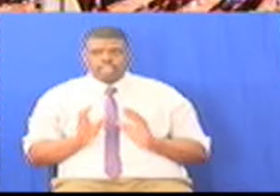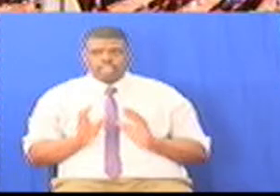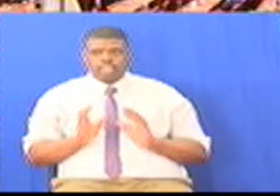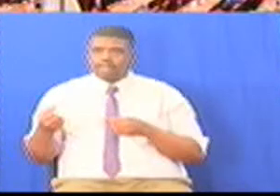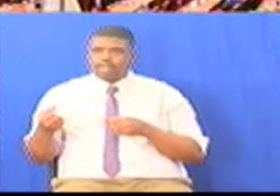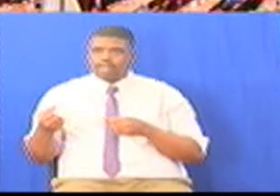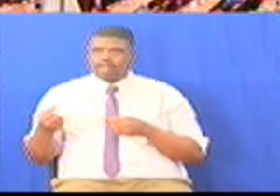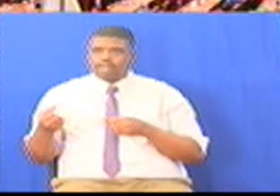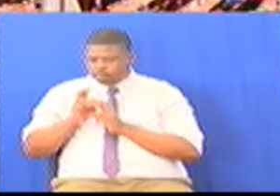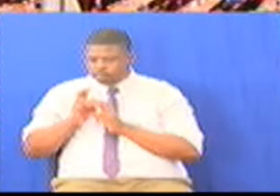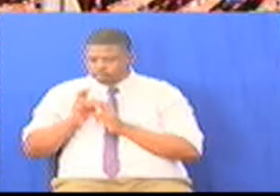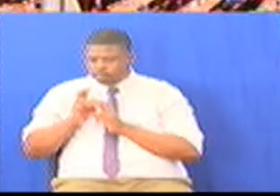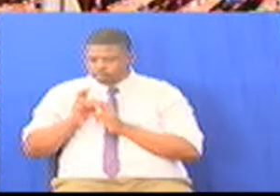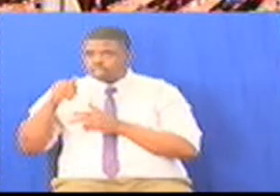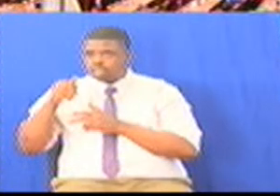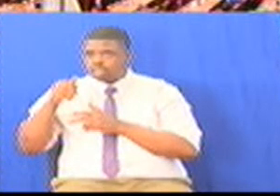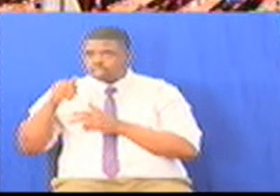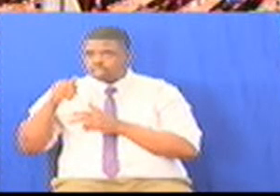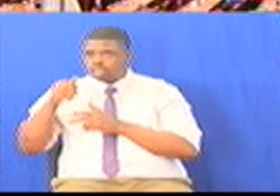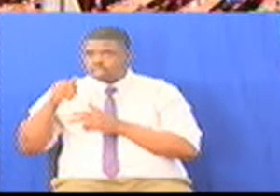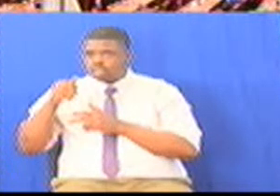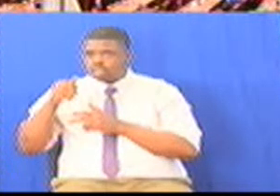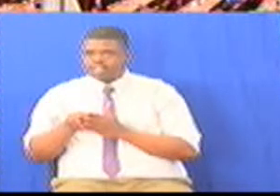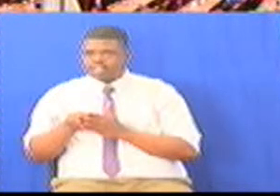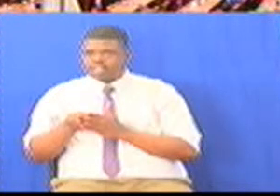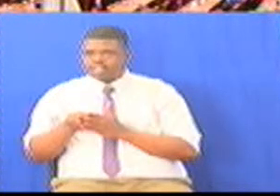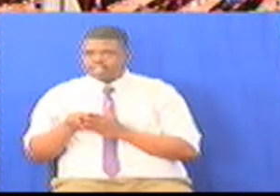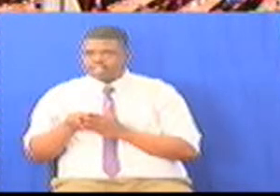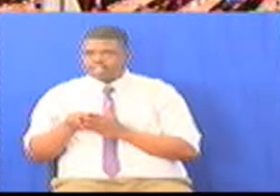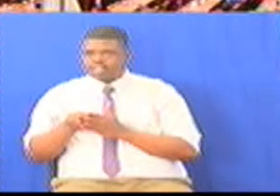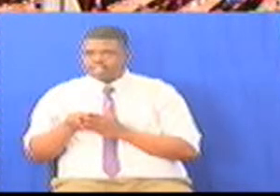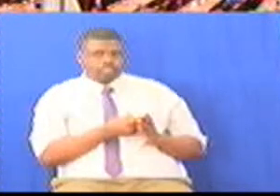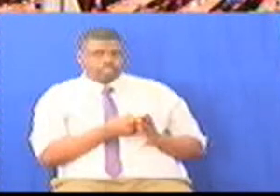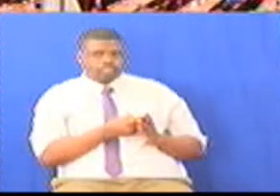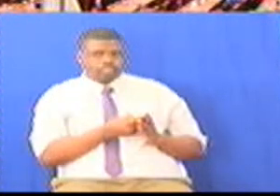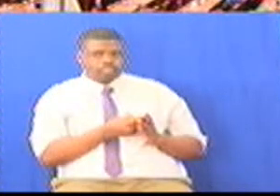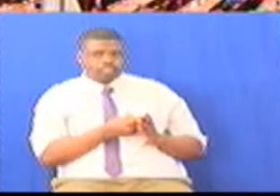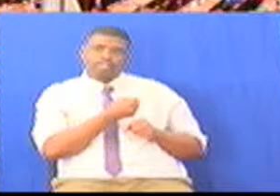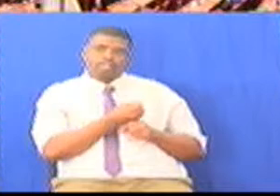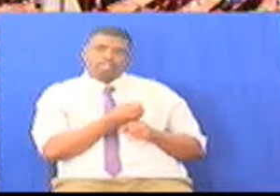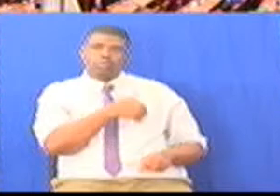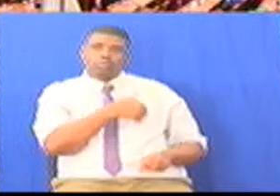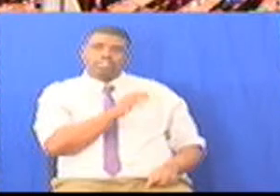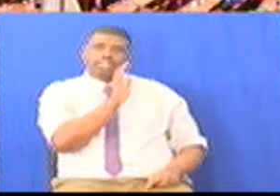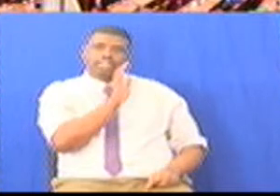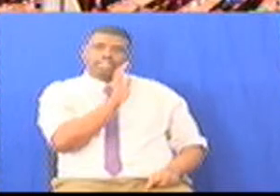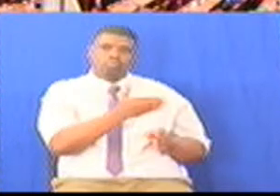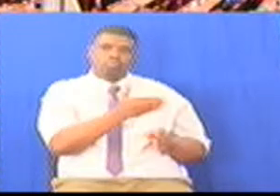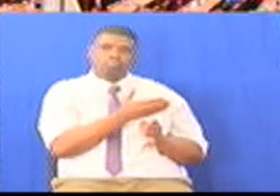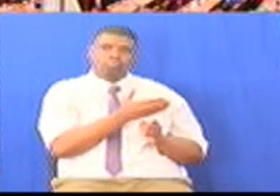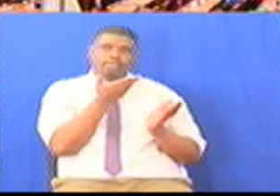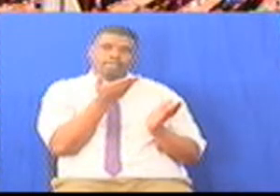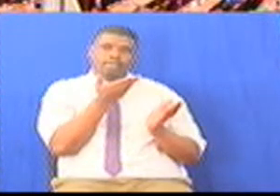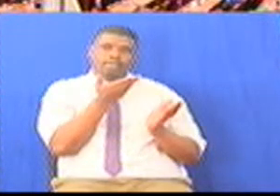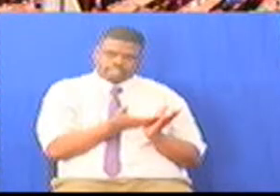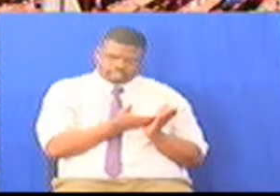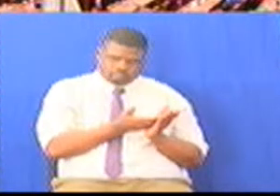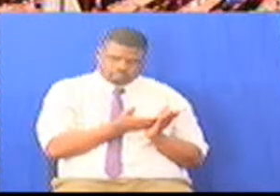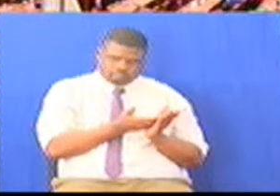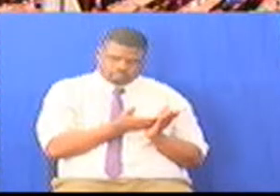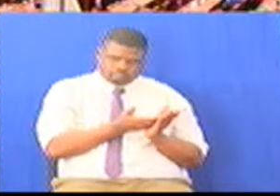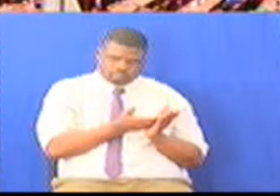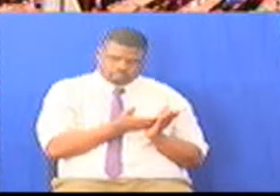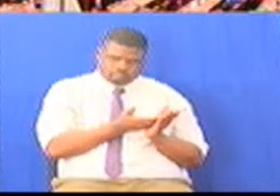ilifanya majadiliano ya kina na waziri wa fedha na mipango pamoja na watendaji wa wizara yake kuhusu mapendekezo ya marekebisho ya